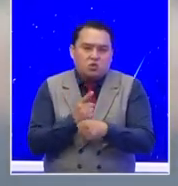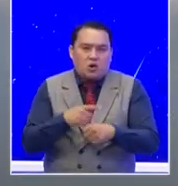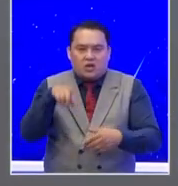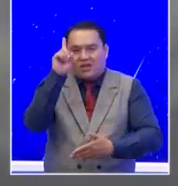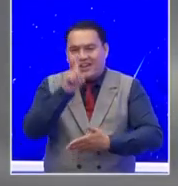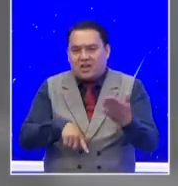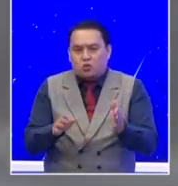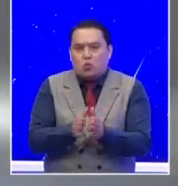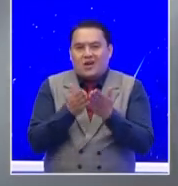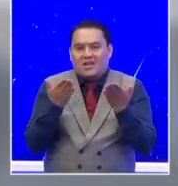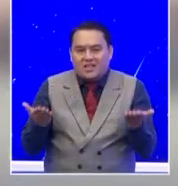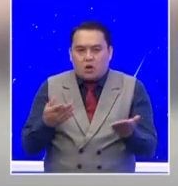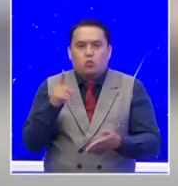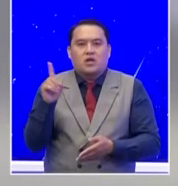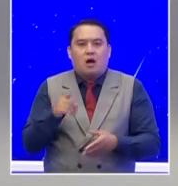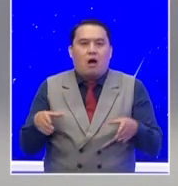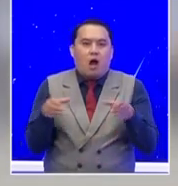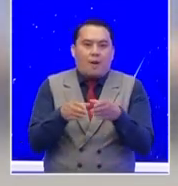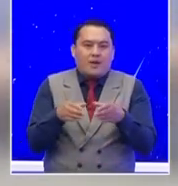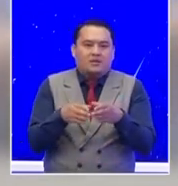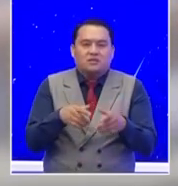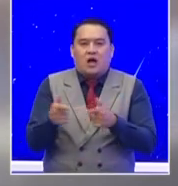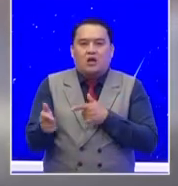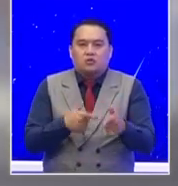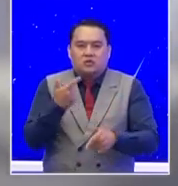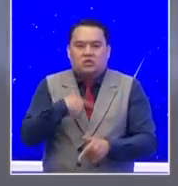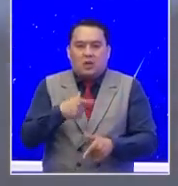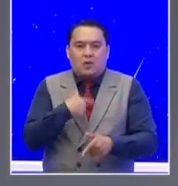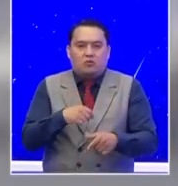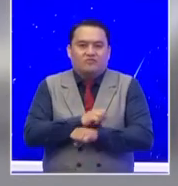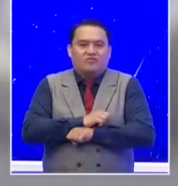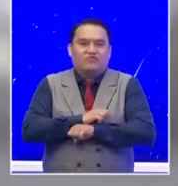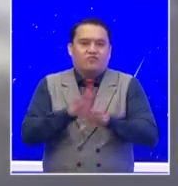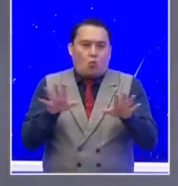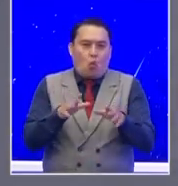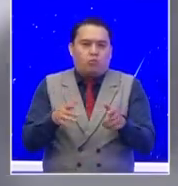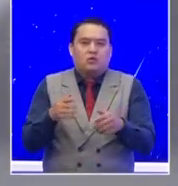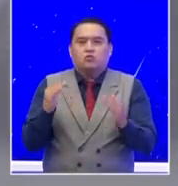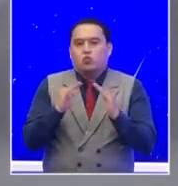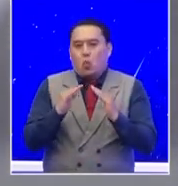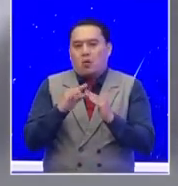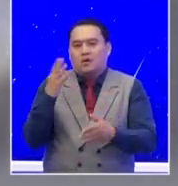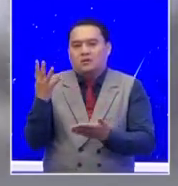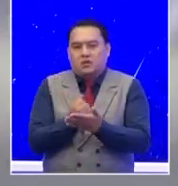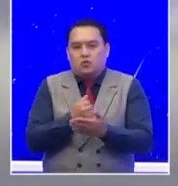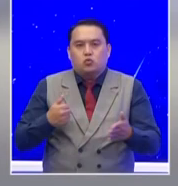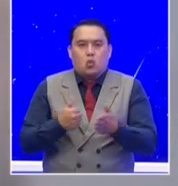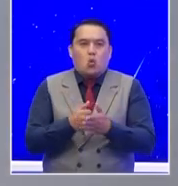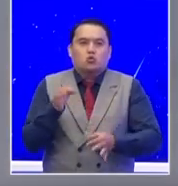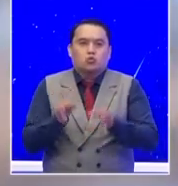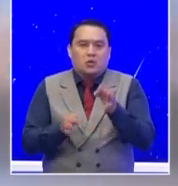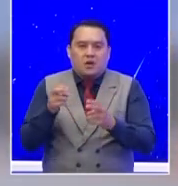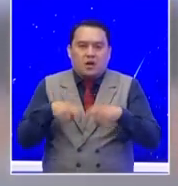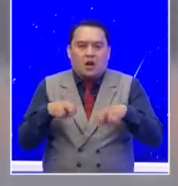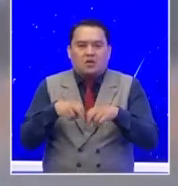религиозная литература и компоненты для изготовления самодельных взрывных устройств настоящее время начато досудебное расследование по